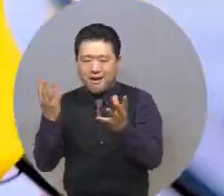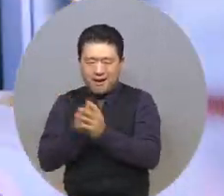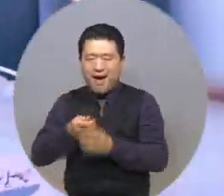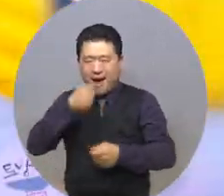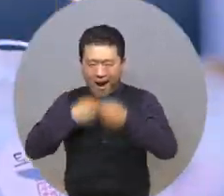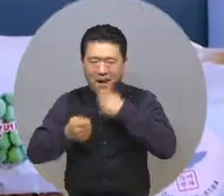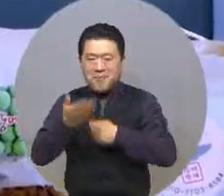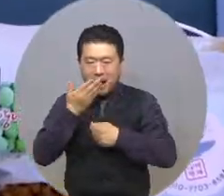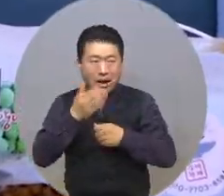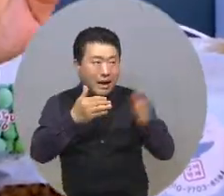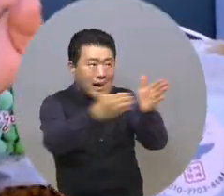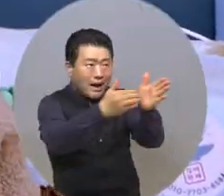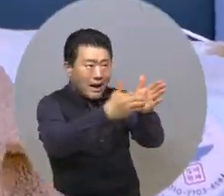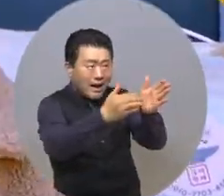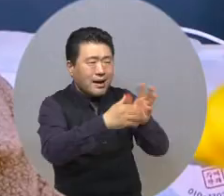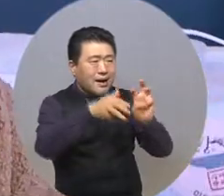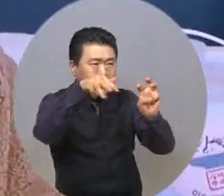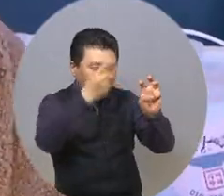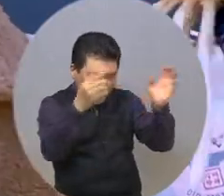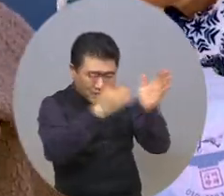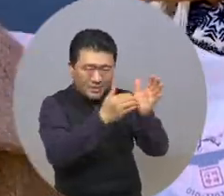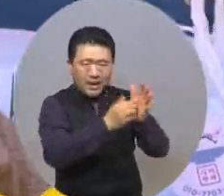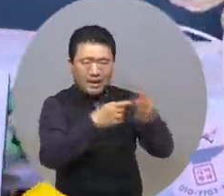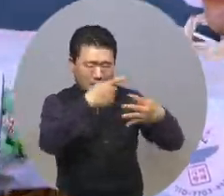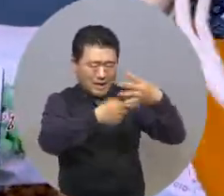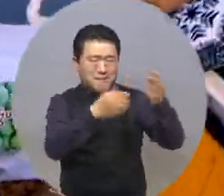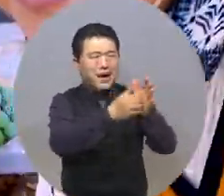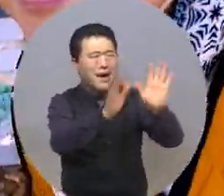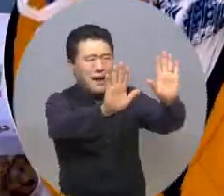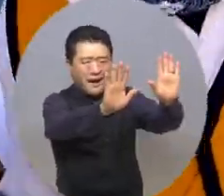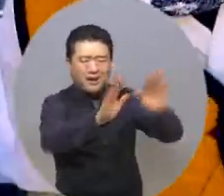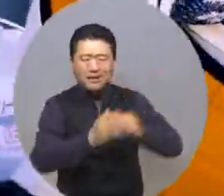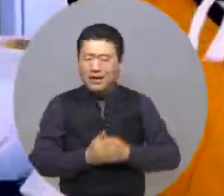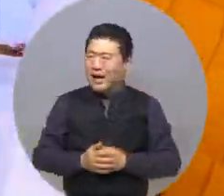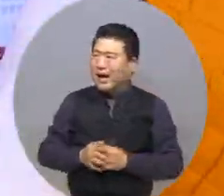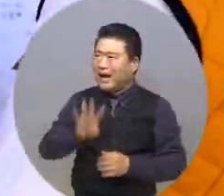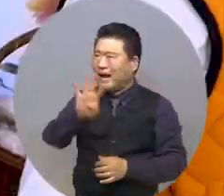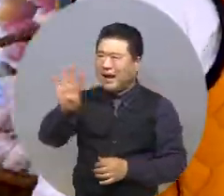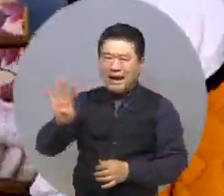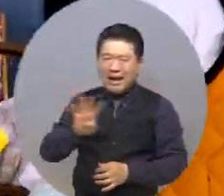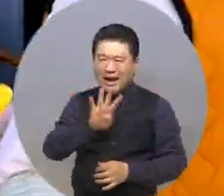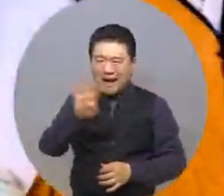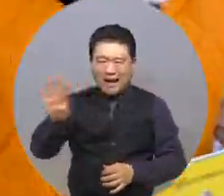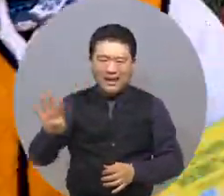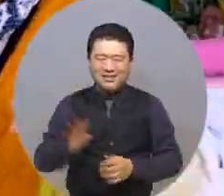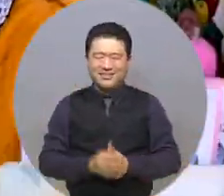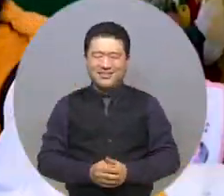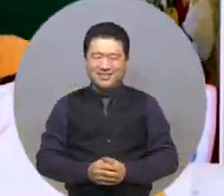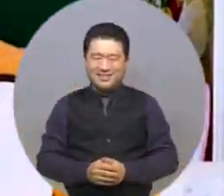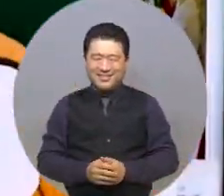그만! 사계절 내내 그만! 사계절 내내 그만! 그만!